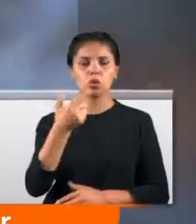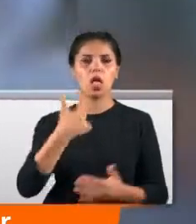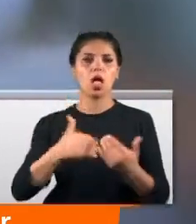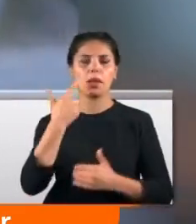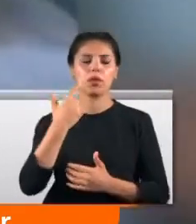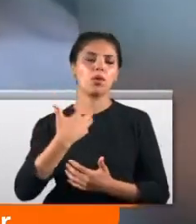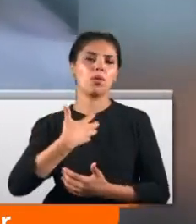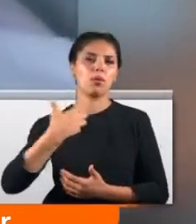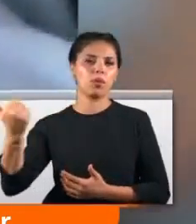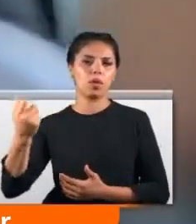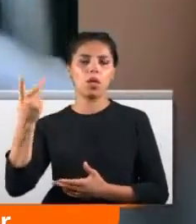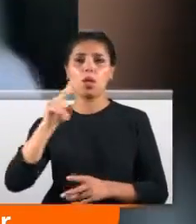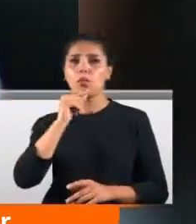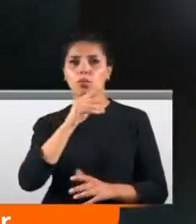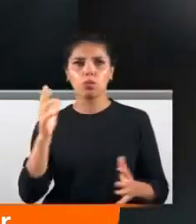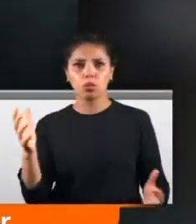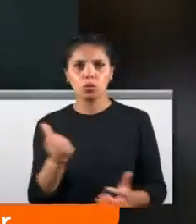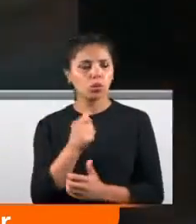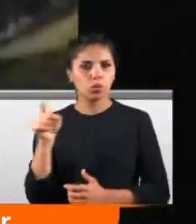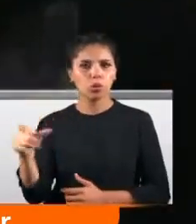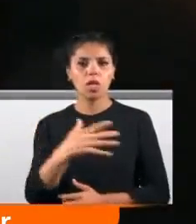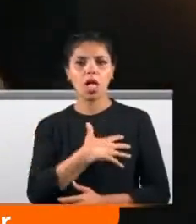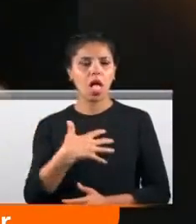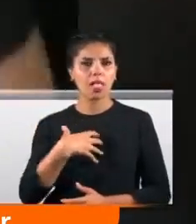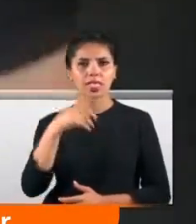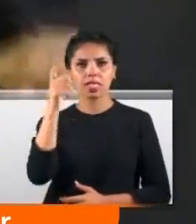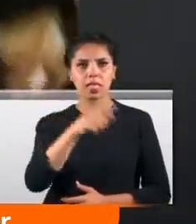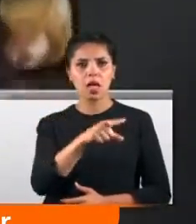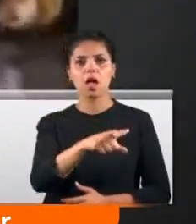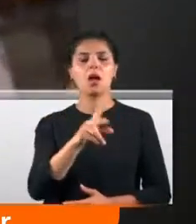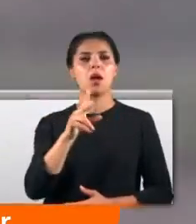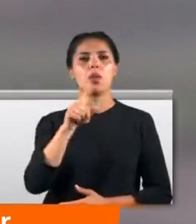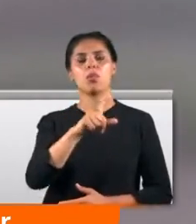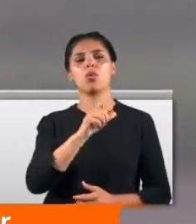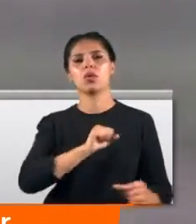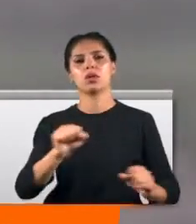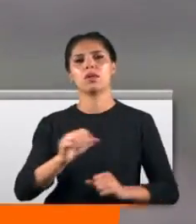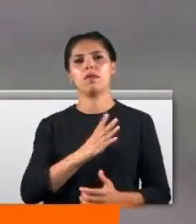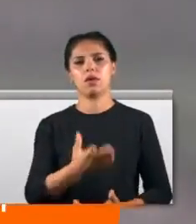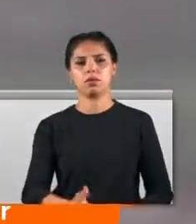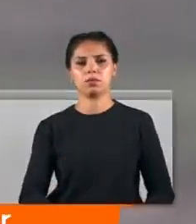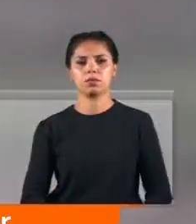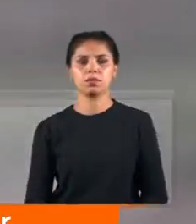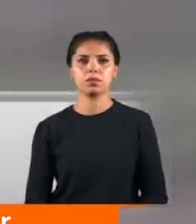çıkarıldı ölümden dönen kız çocuğunun annesi şehir magandalarına isyan etti